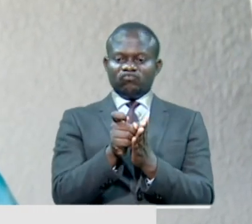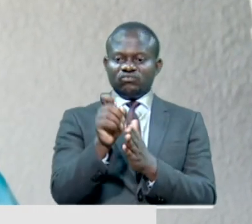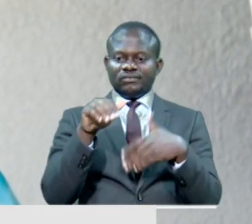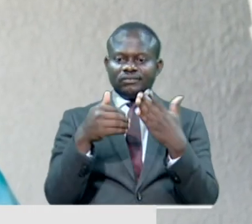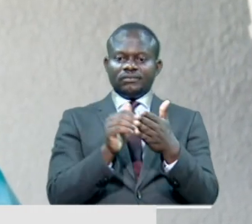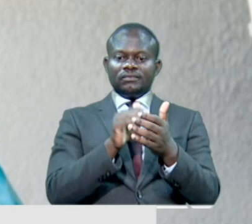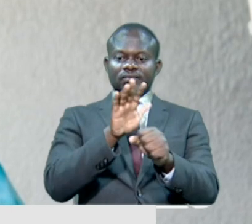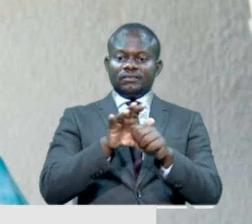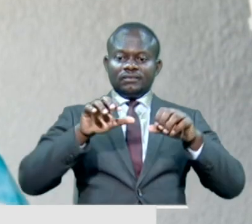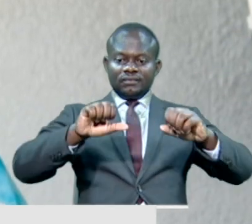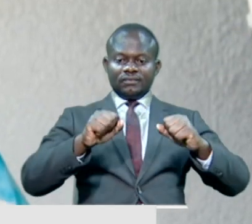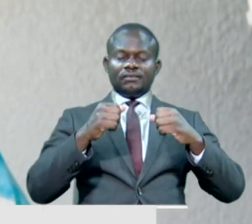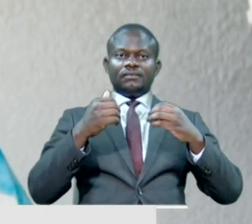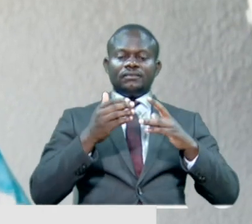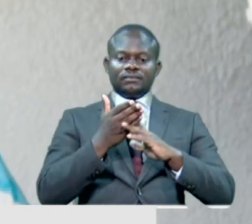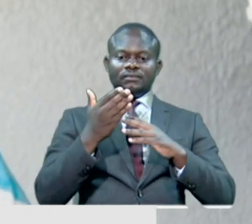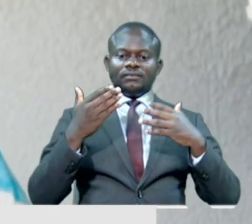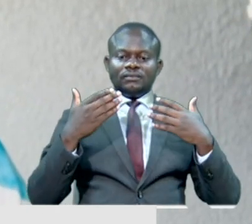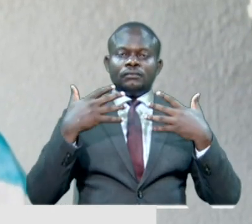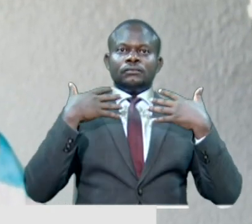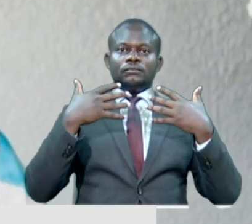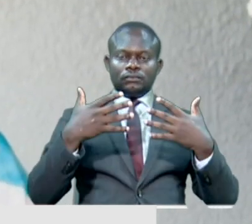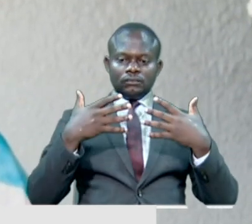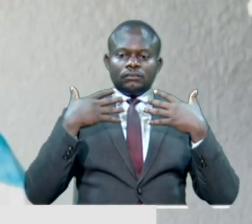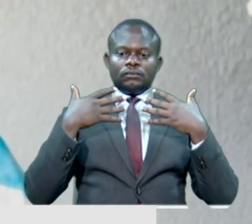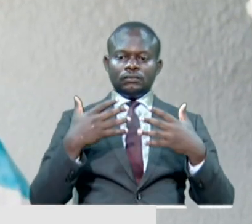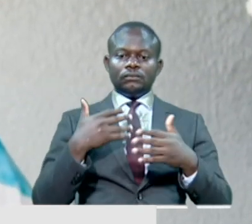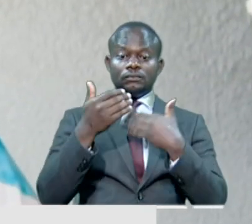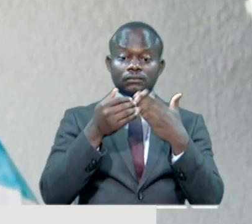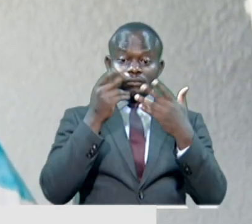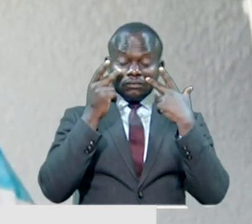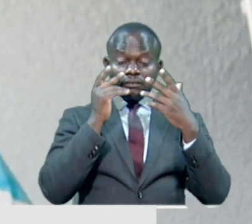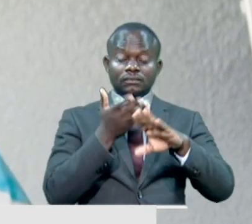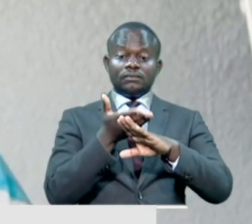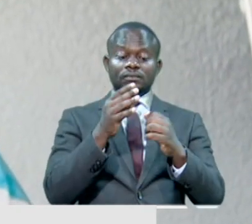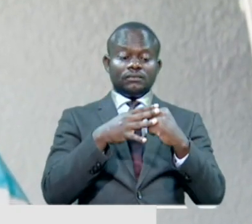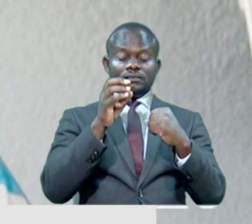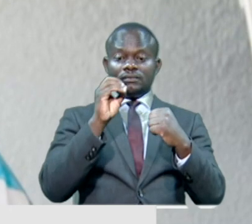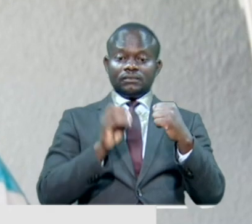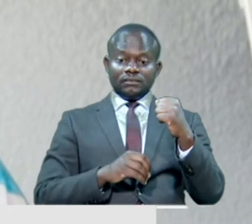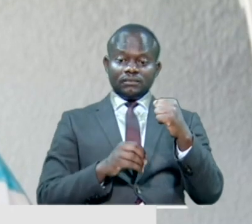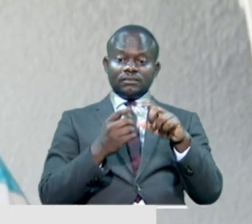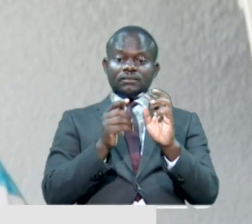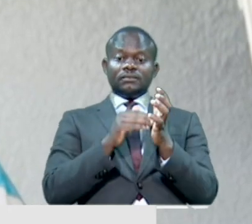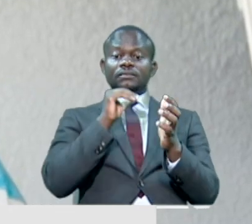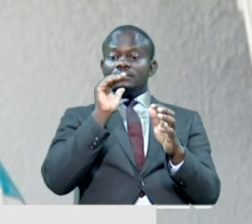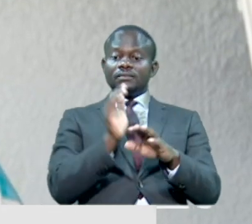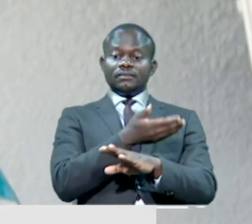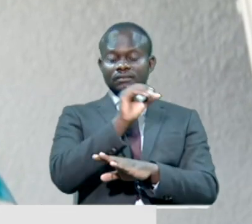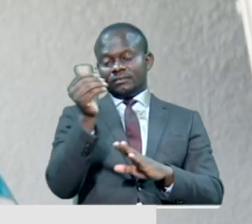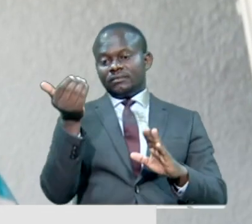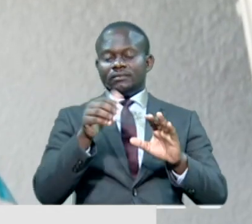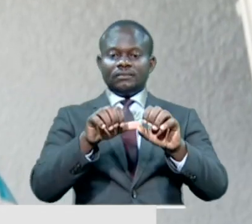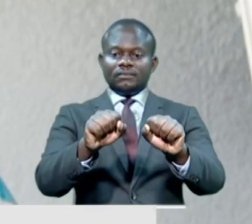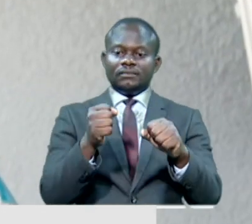ikunda gufata imyanya y'ubuhumekero ibihaha ugasanga rero hejuru ya 90 iba yafashe ibihaha ariko ntibikuraho yuko hari izindi ngingo